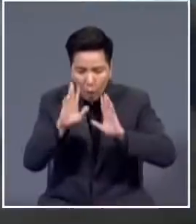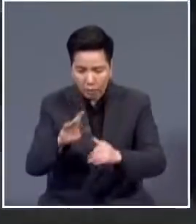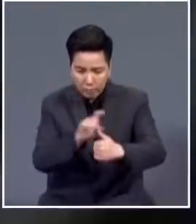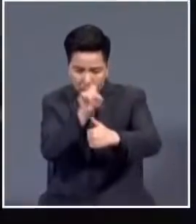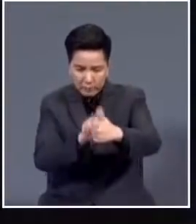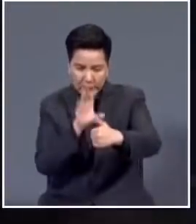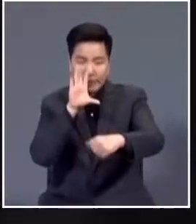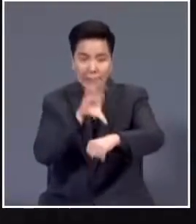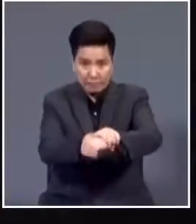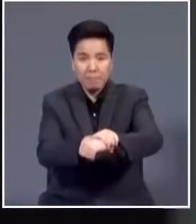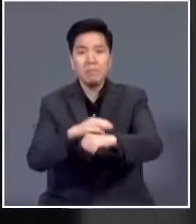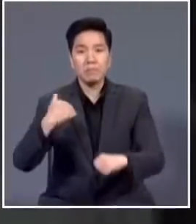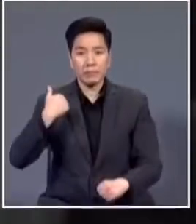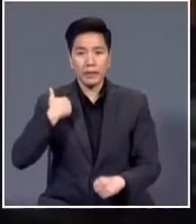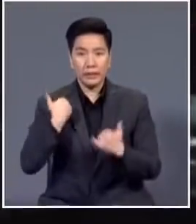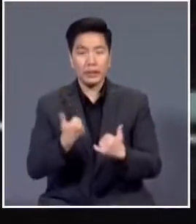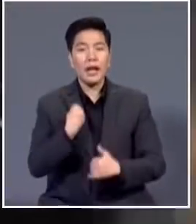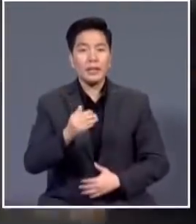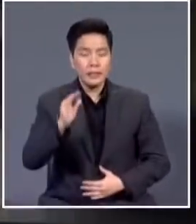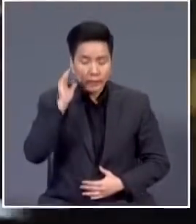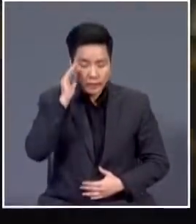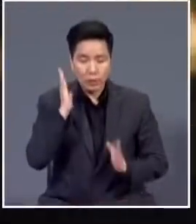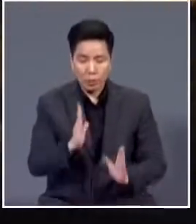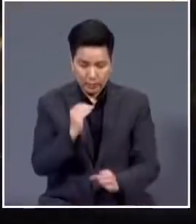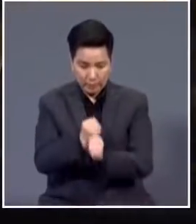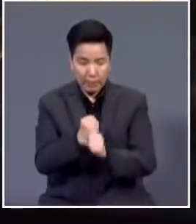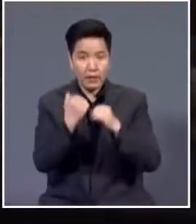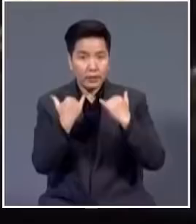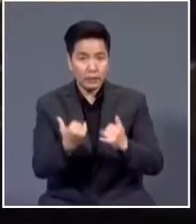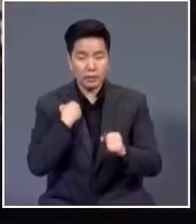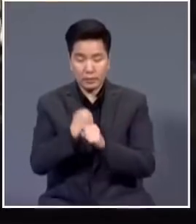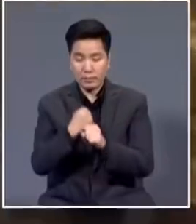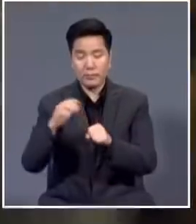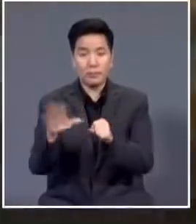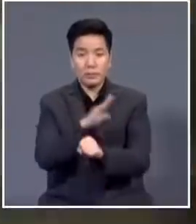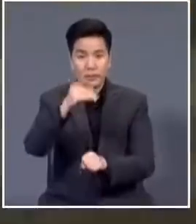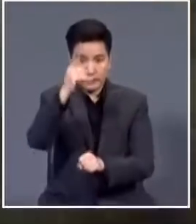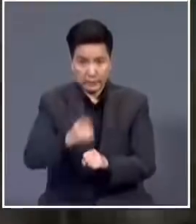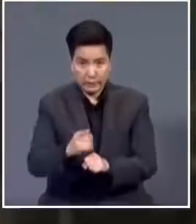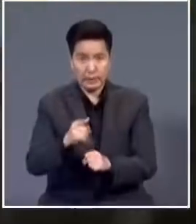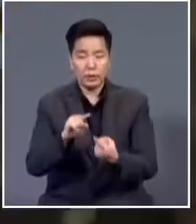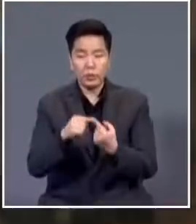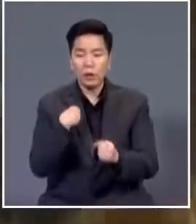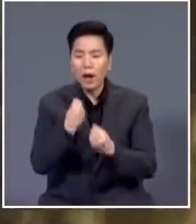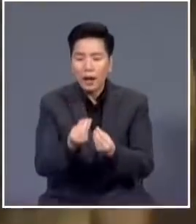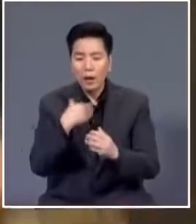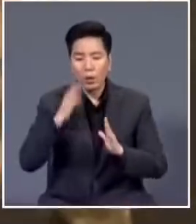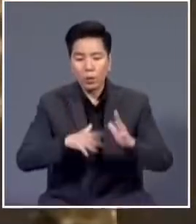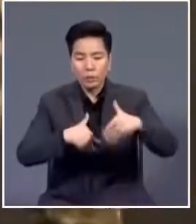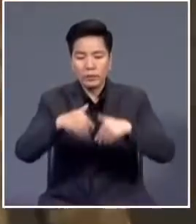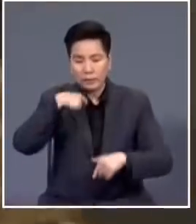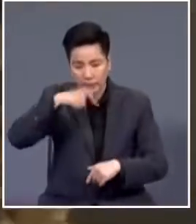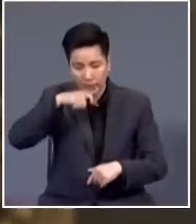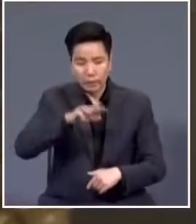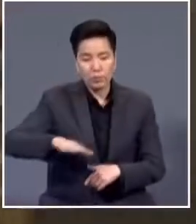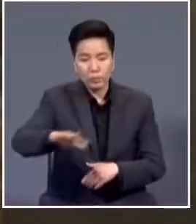สัยอยู่ทั้งนี้ผมขอให้เชื่อมั่นเจ้าที่ของเราว่าจะดำเนินการอย่างเต็มความสามารถเพื่อรักษาความสงบสุขของพี่น้องประชาชน